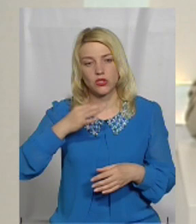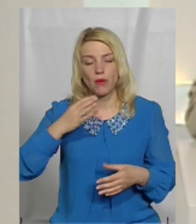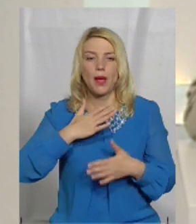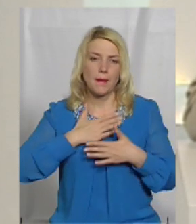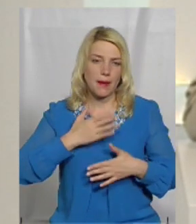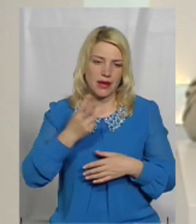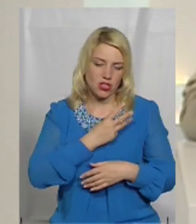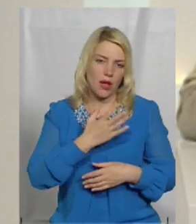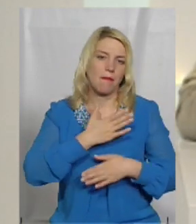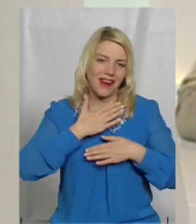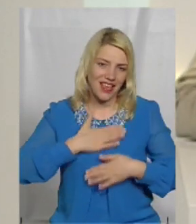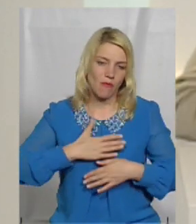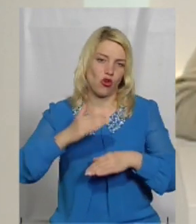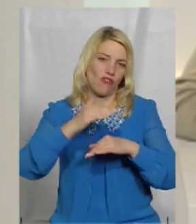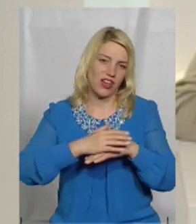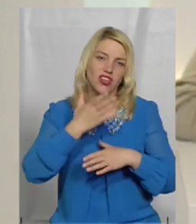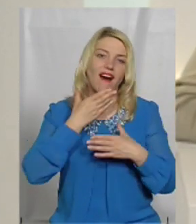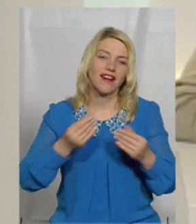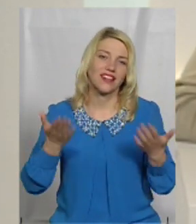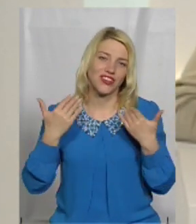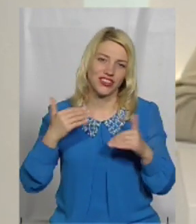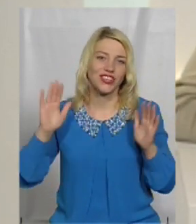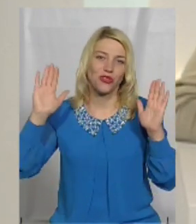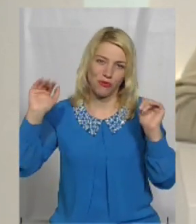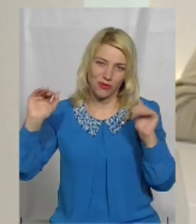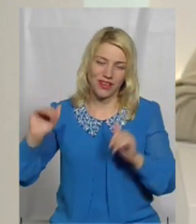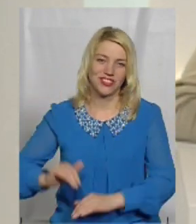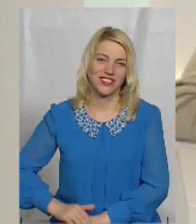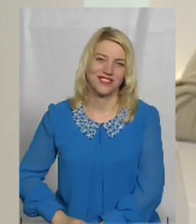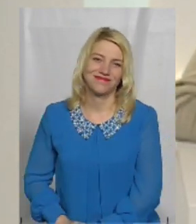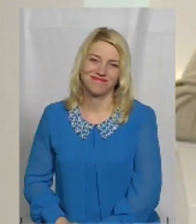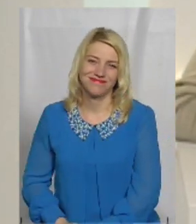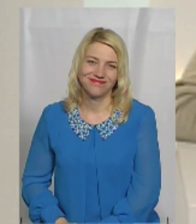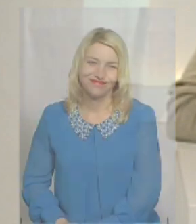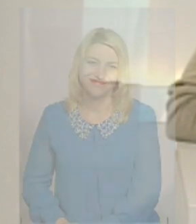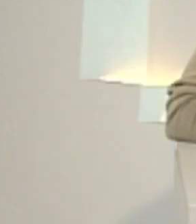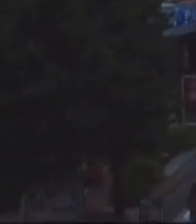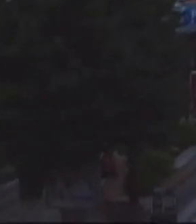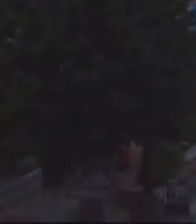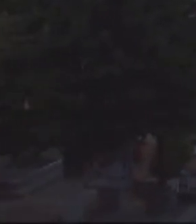Бажаю всім приємного вечора та гарних вихідних. До зустрічі у наступні темі дня.